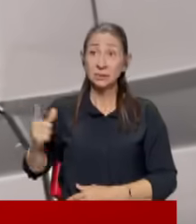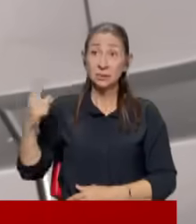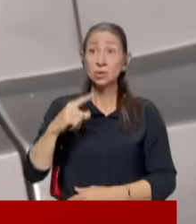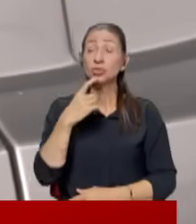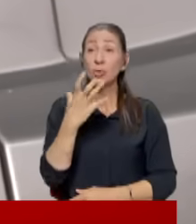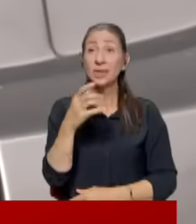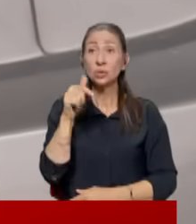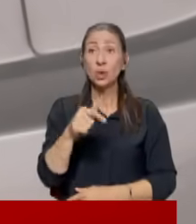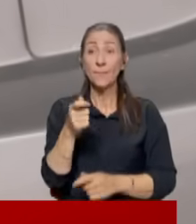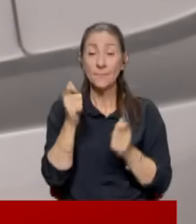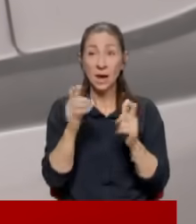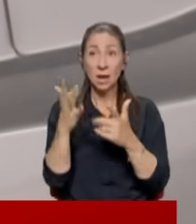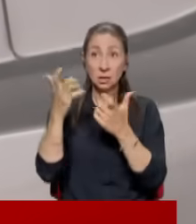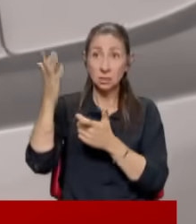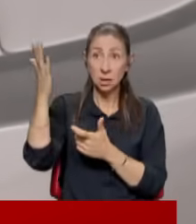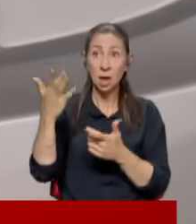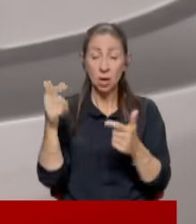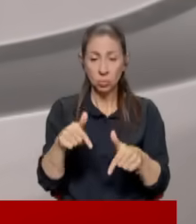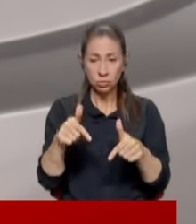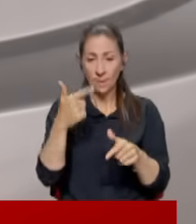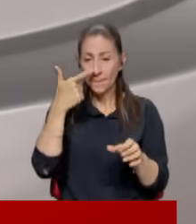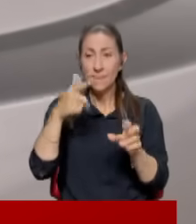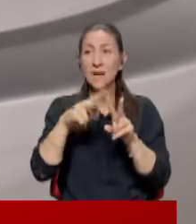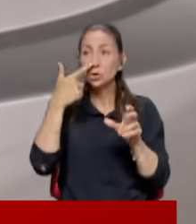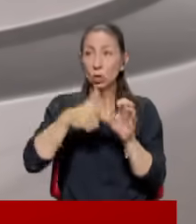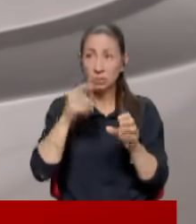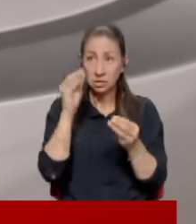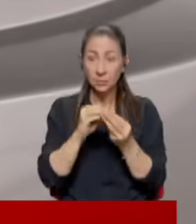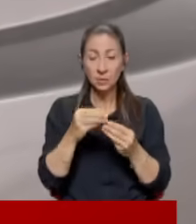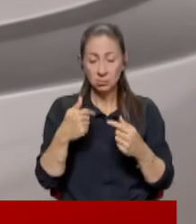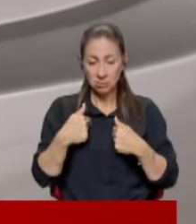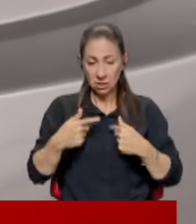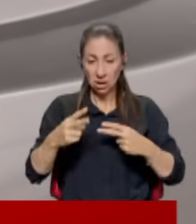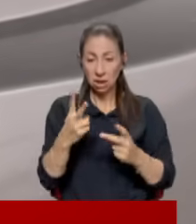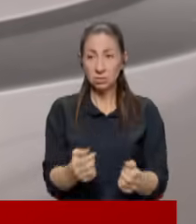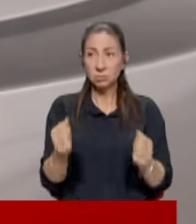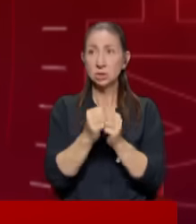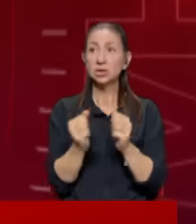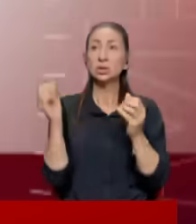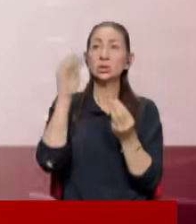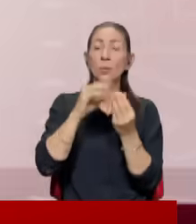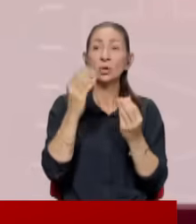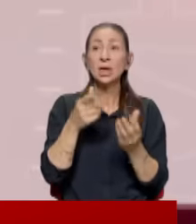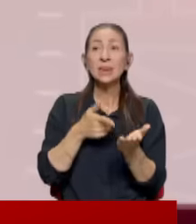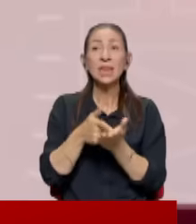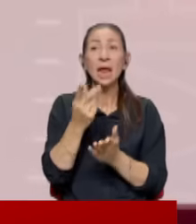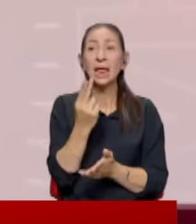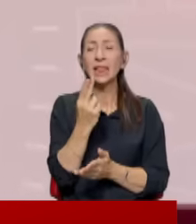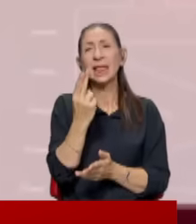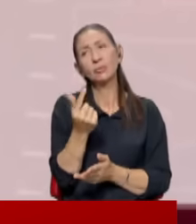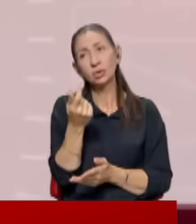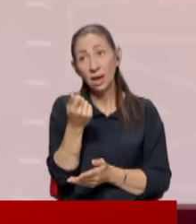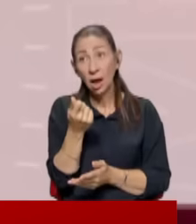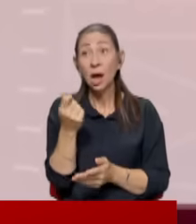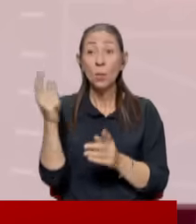Domates zaten şu an yerinde pahalı. Haliyle böyle mazota zam gelince tüketiciye kadar iki misli artıyor. Tarladan çıkış fiyatı 7 lira, 7,5